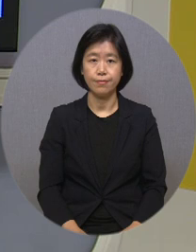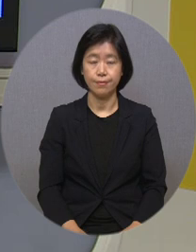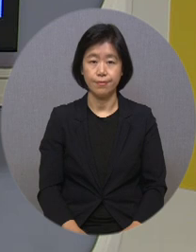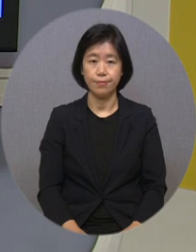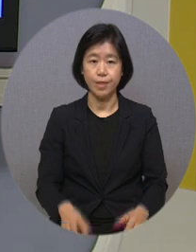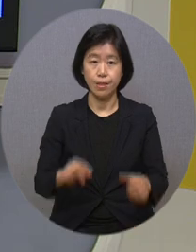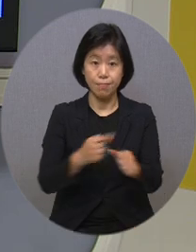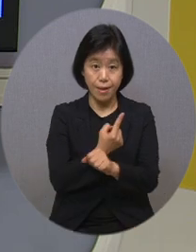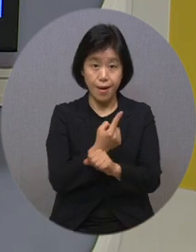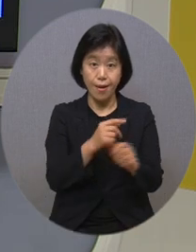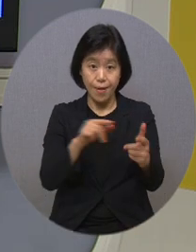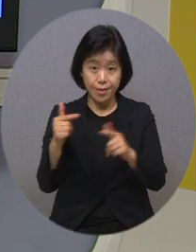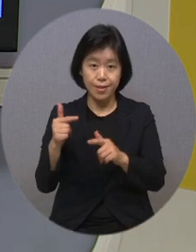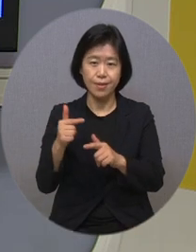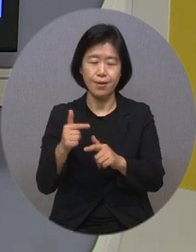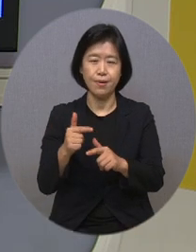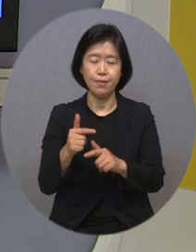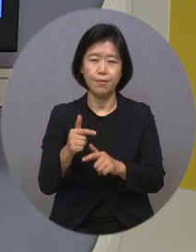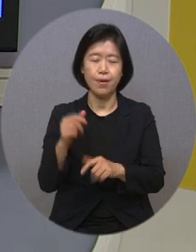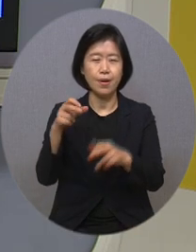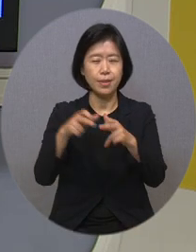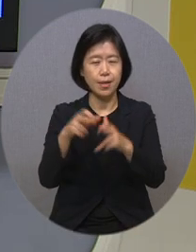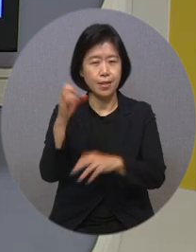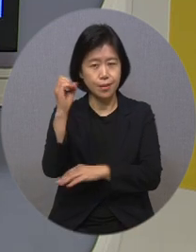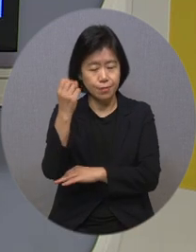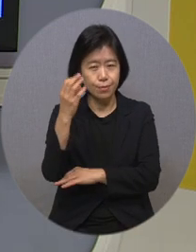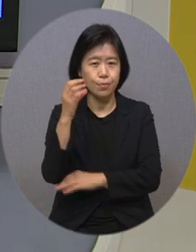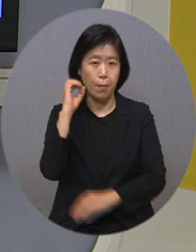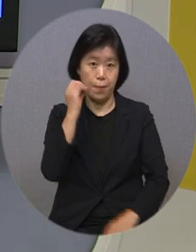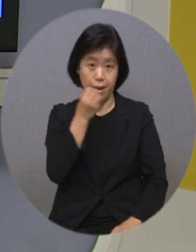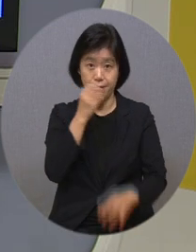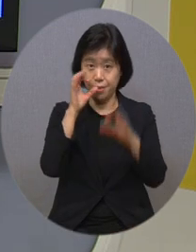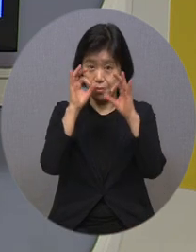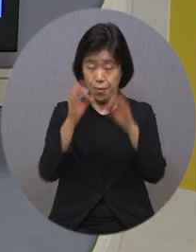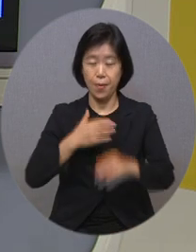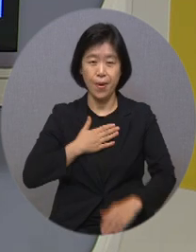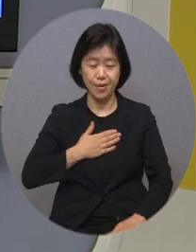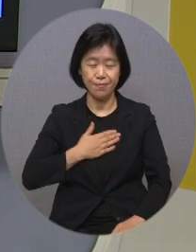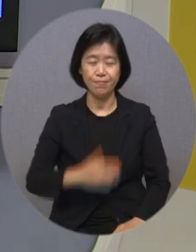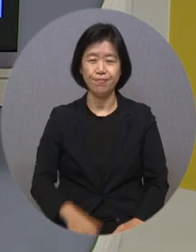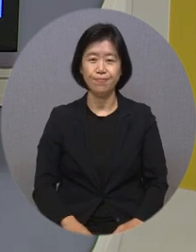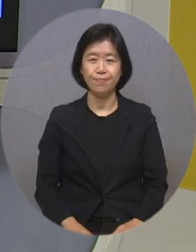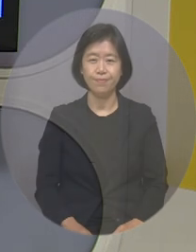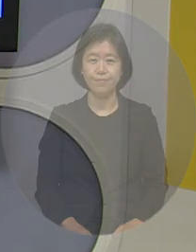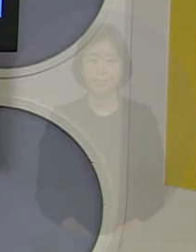이 밖의 사항은 웰페어뉴스 홈페이지와 장애인신문, 복지TV 뉴스를 통해 확인할 수 있습니다.